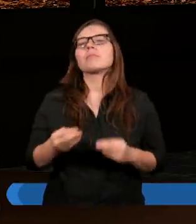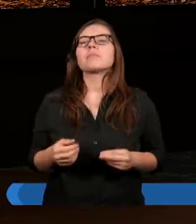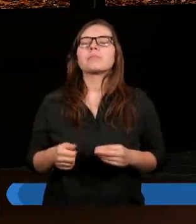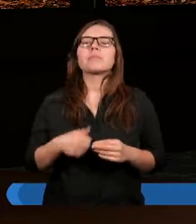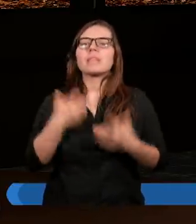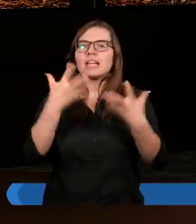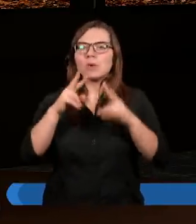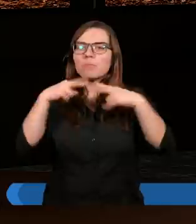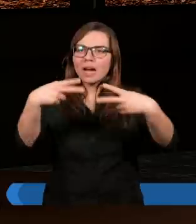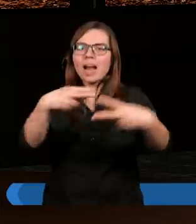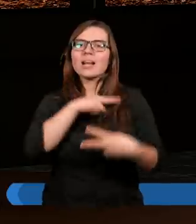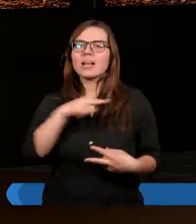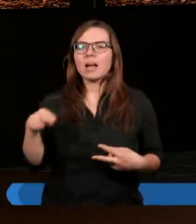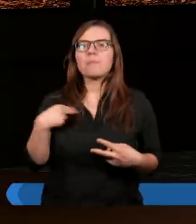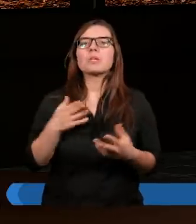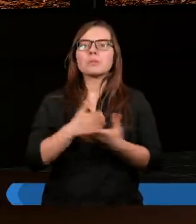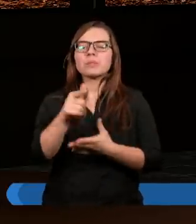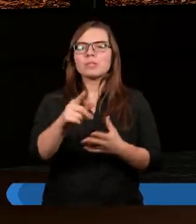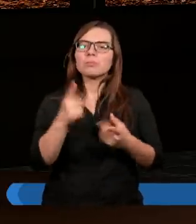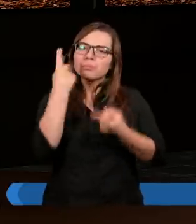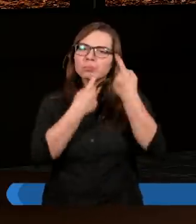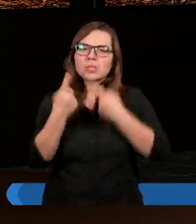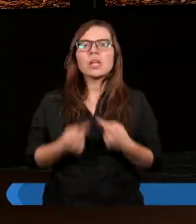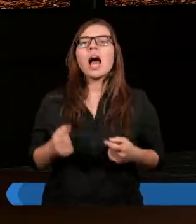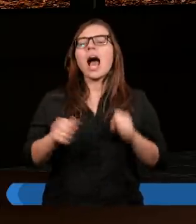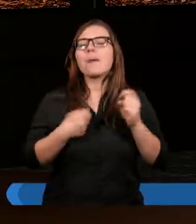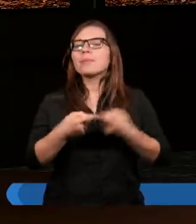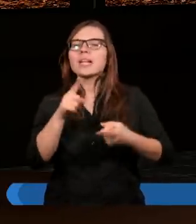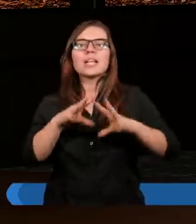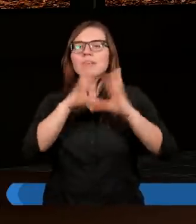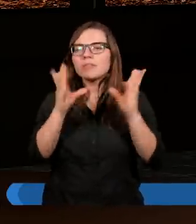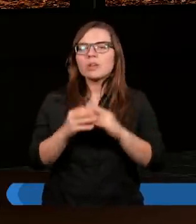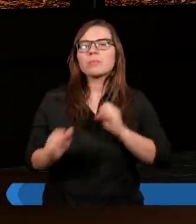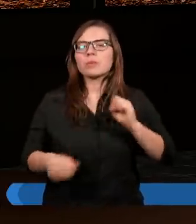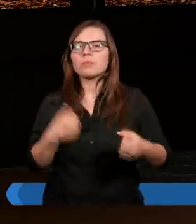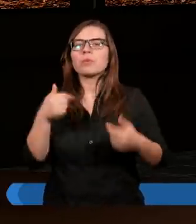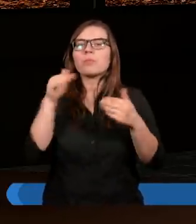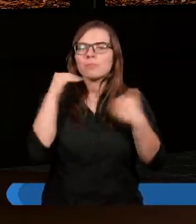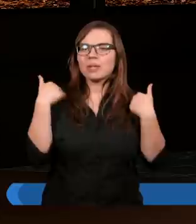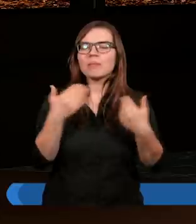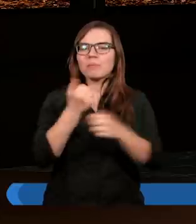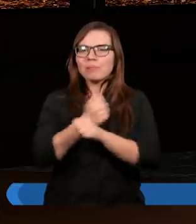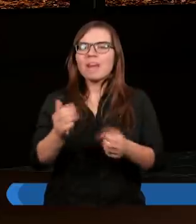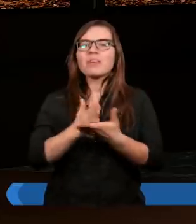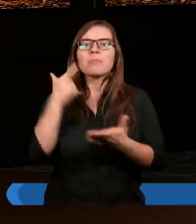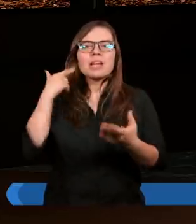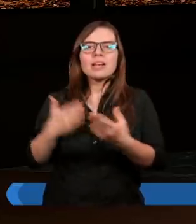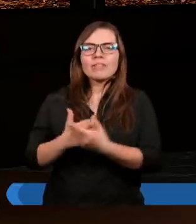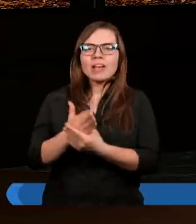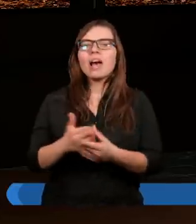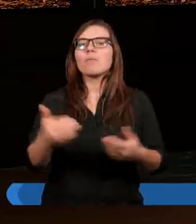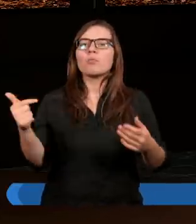chciałeś Panie przekazać nam, abyśmy zrozumieli. Ale przede wszystkim, żebyśmy zrozumieli zbawienie przez wiarę.